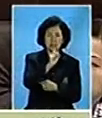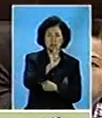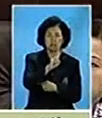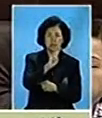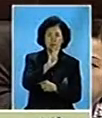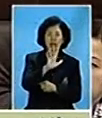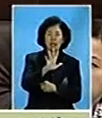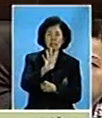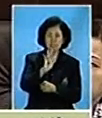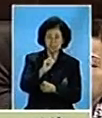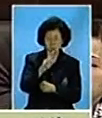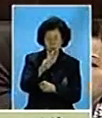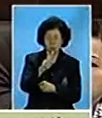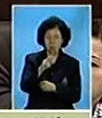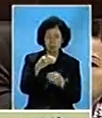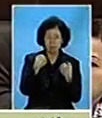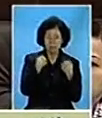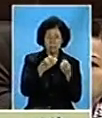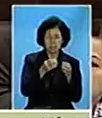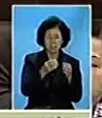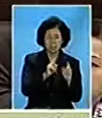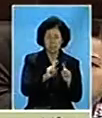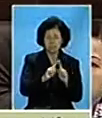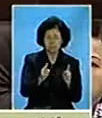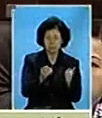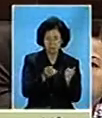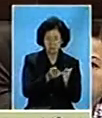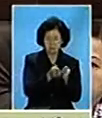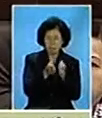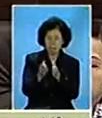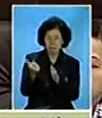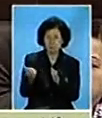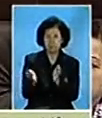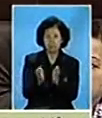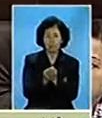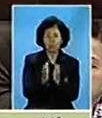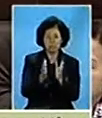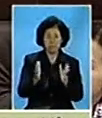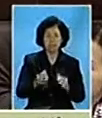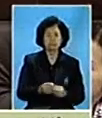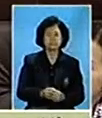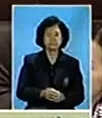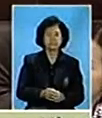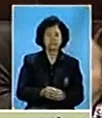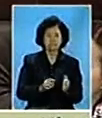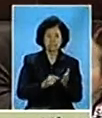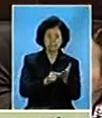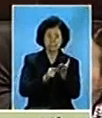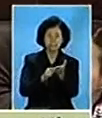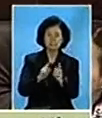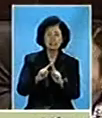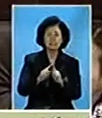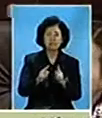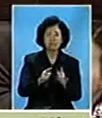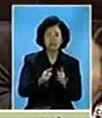ะมีสาขาอื่นๆเพิ่มเติมขึ้นมาอีกมากมายนะครับสำหรับประเด็นข้อสงสัยต่างๆที่ท่าน